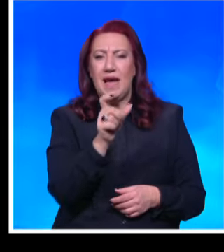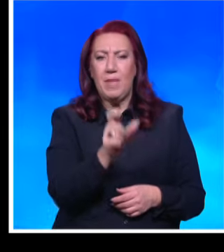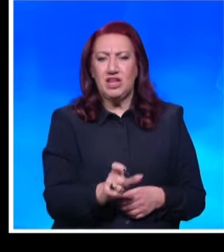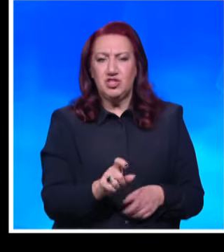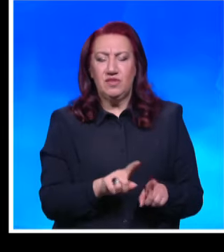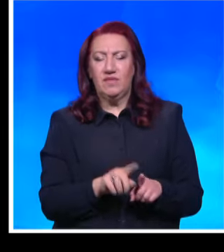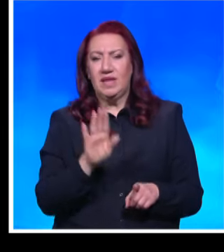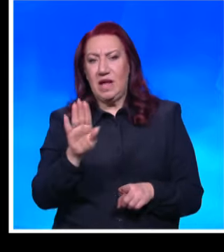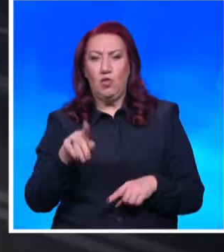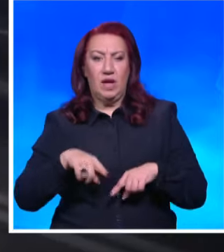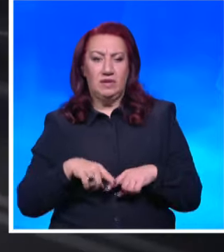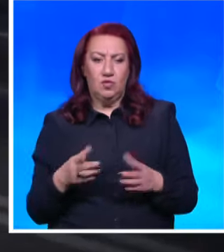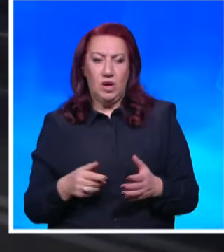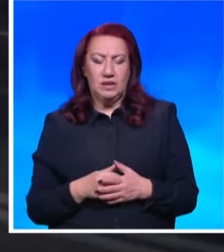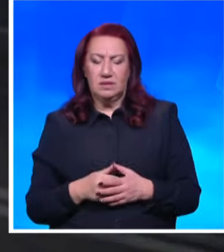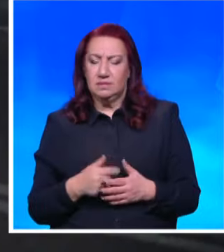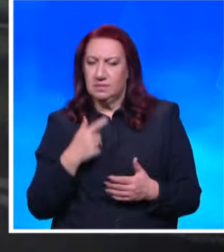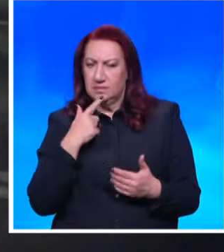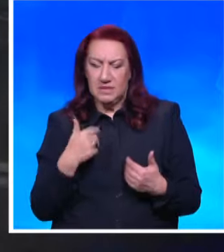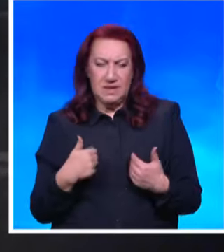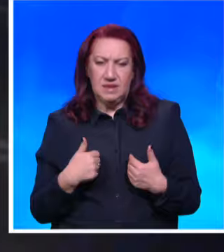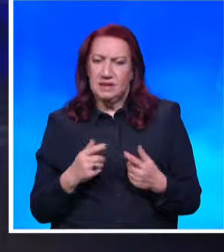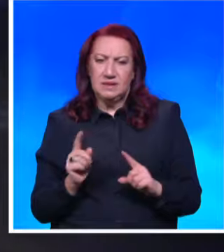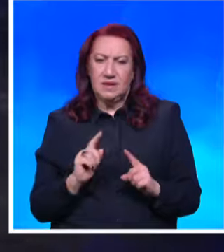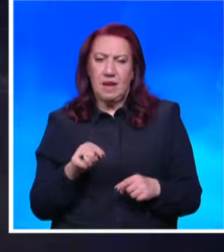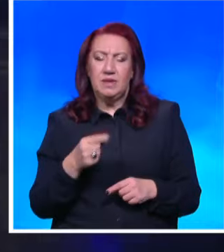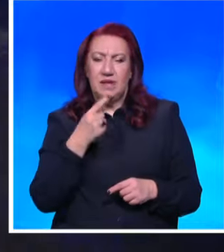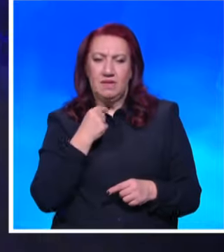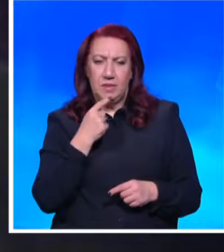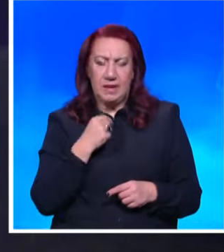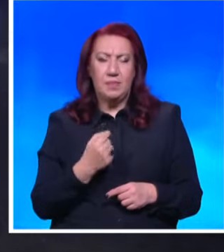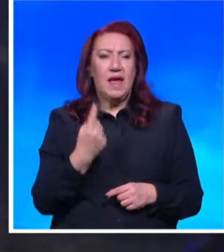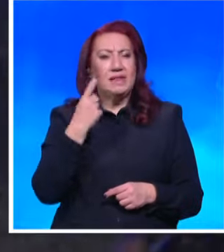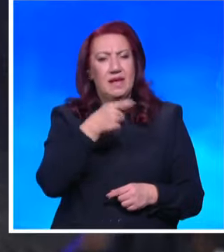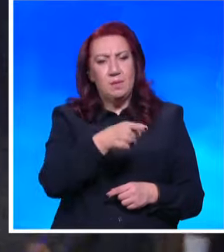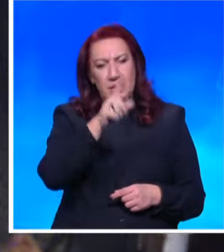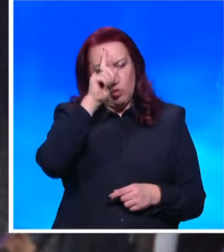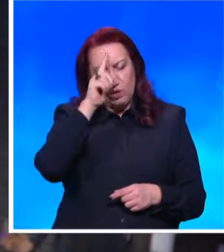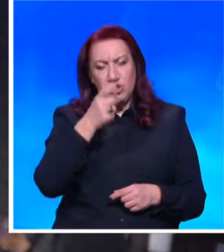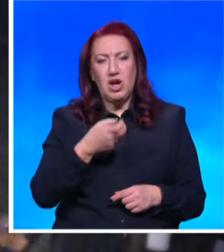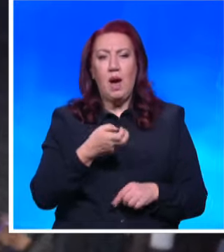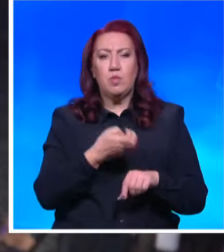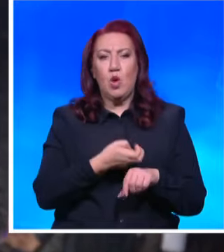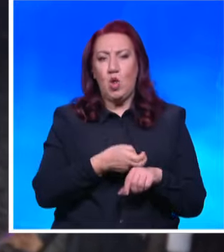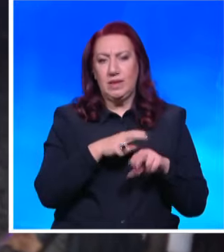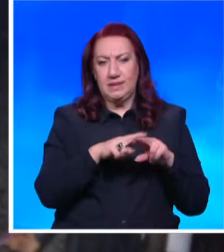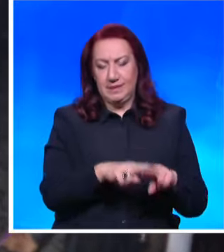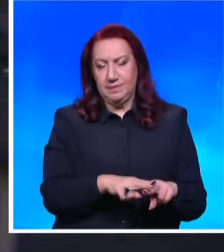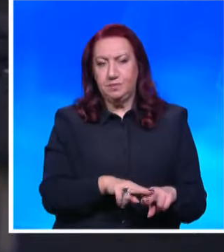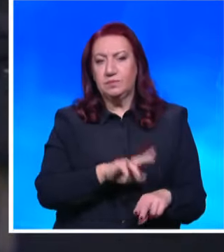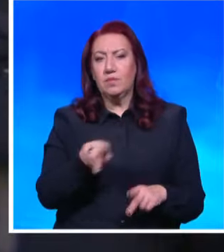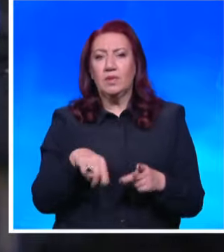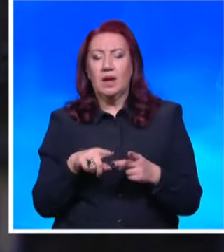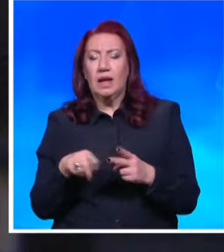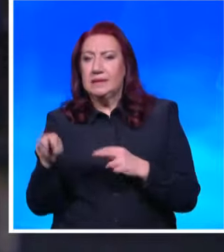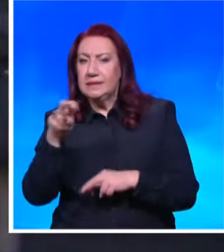дали съществува такава жена с тези имена, тъй като тя един път беше в Александровска болница, после съда не можеше да я намери